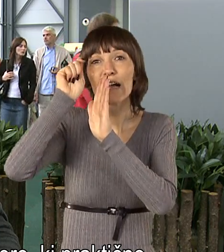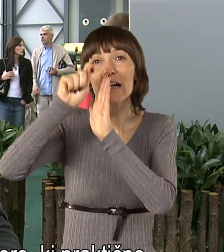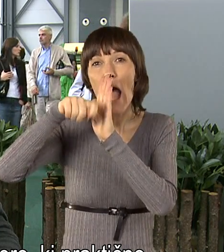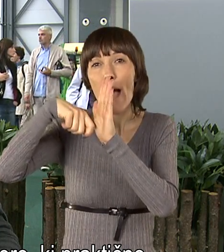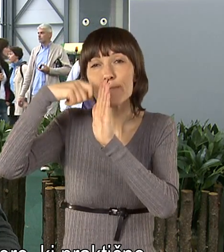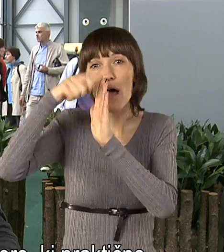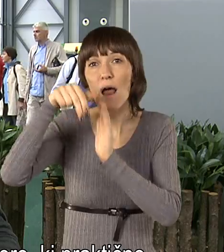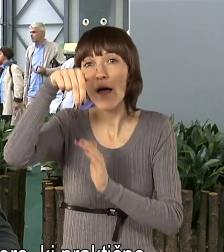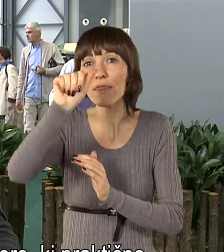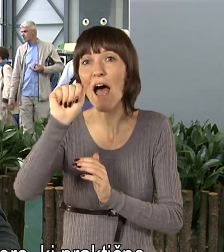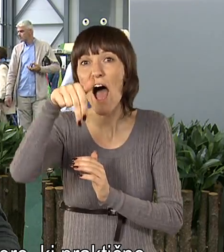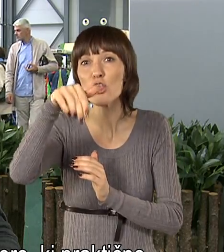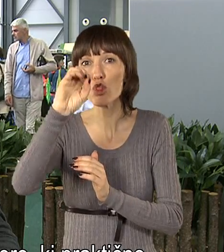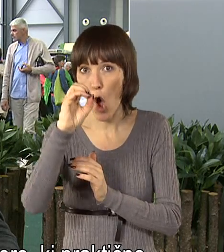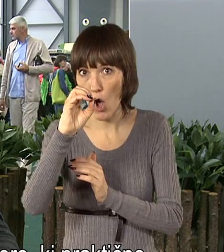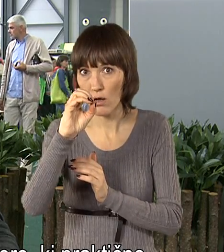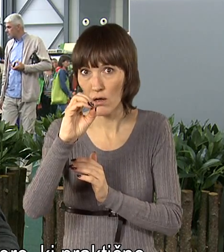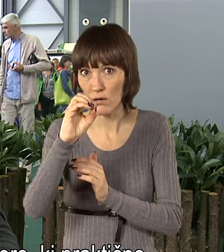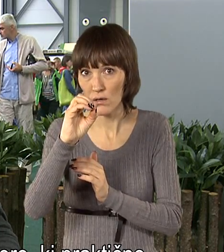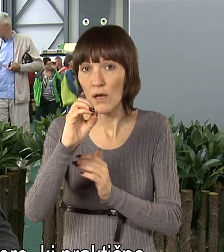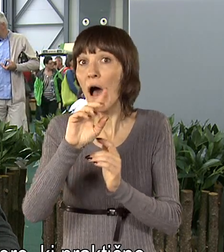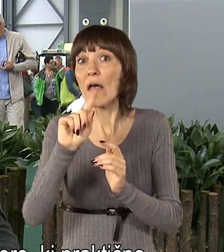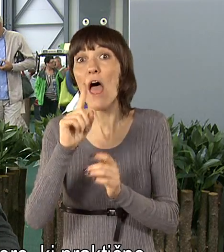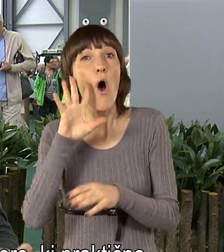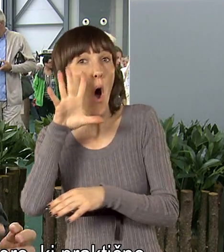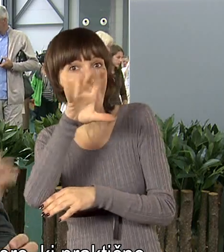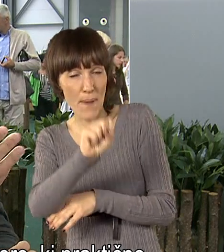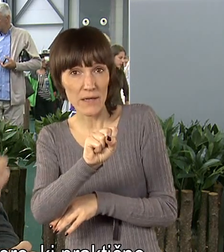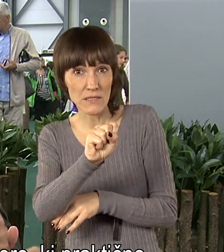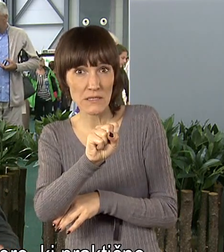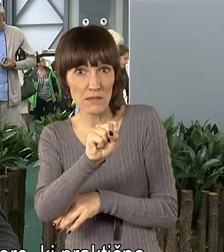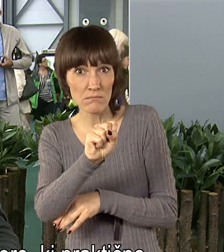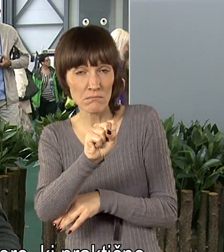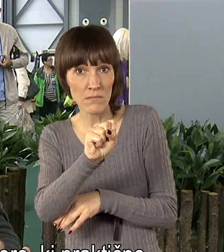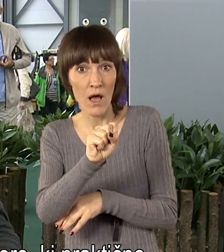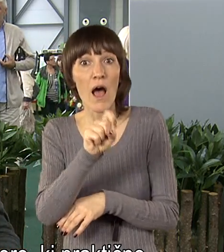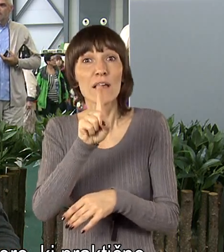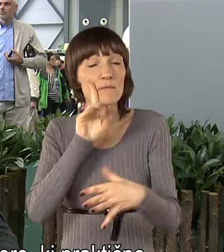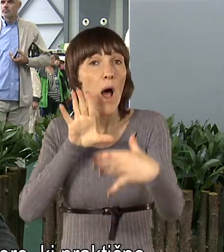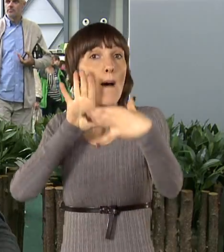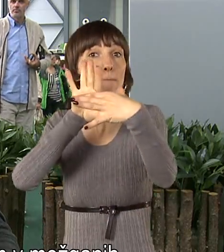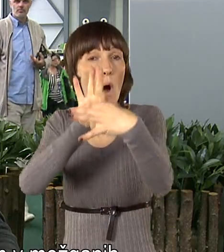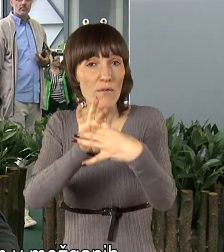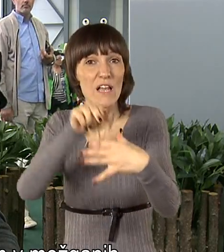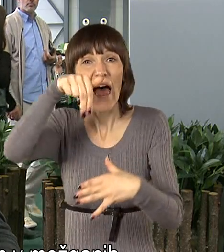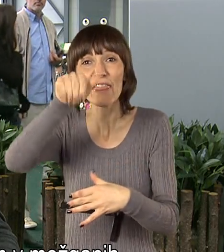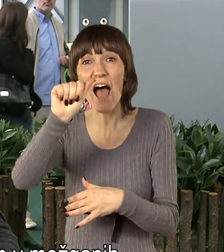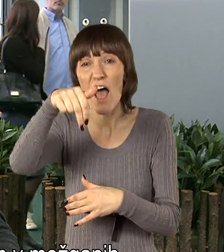kamero, nanokamero, ki praktično niti ni vidna, tako sogovorniku, ne, in to poveza z